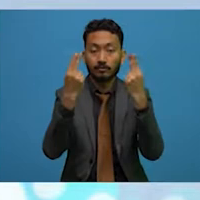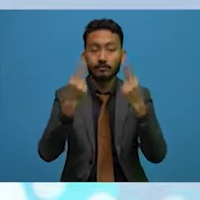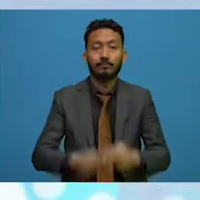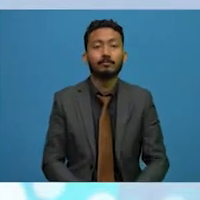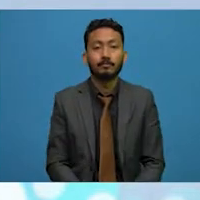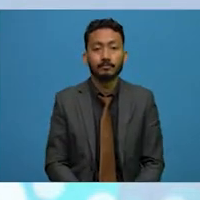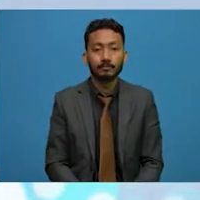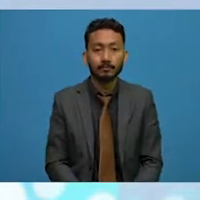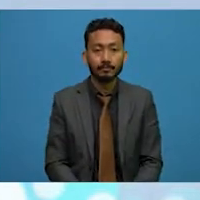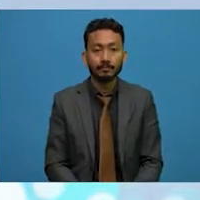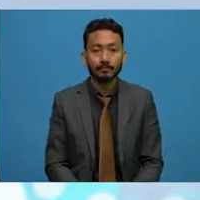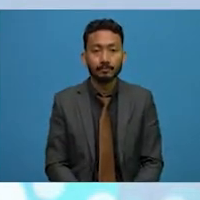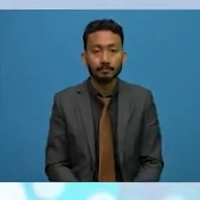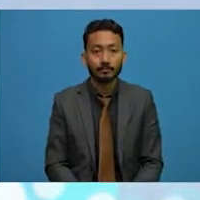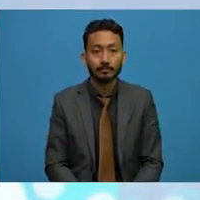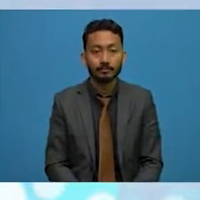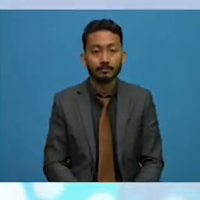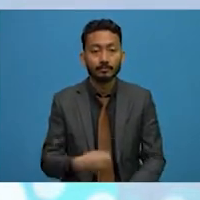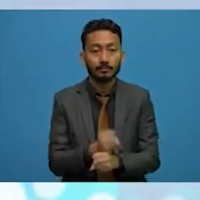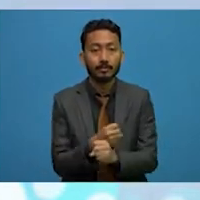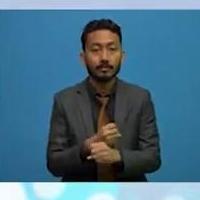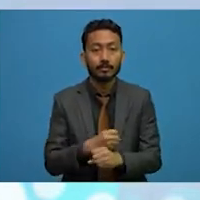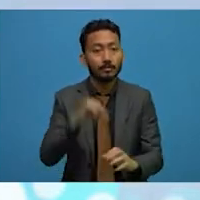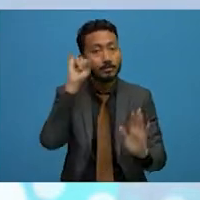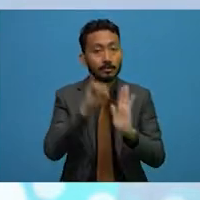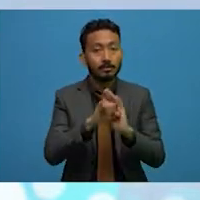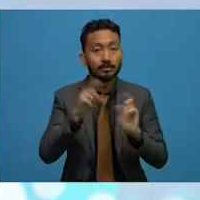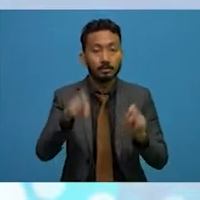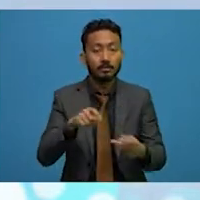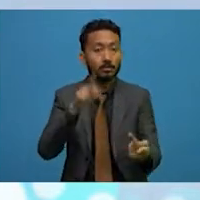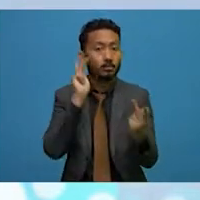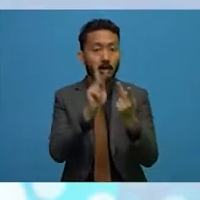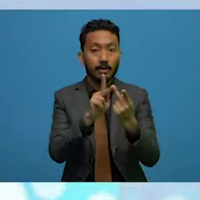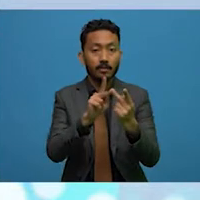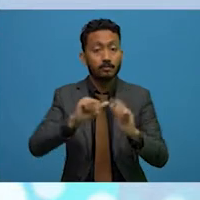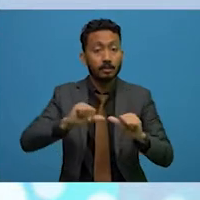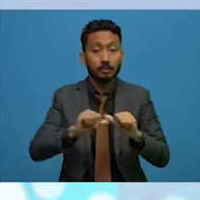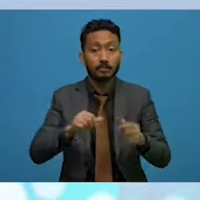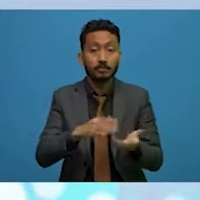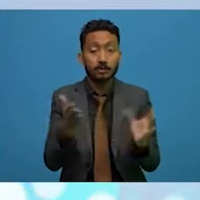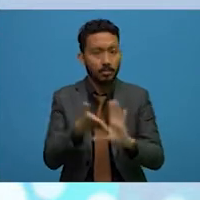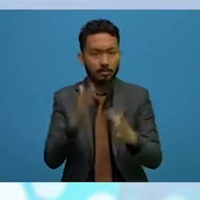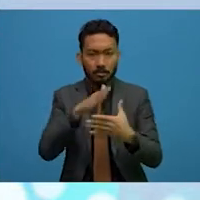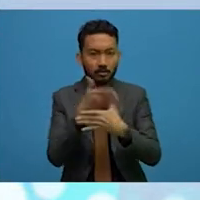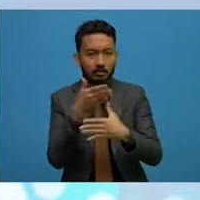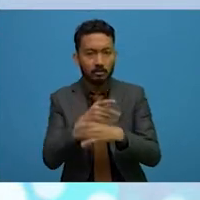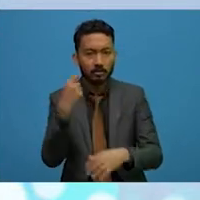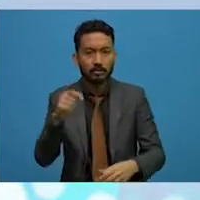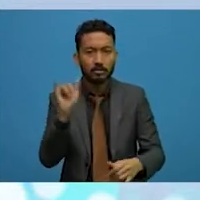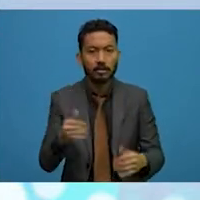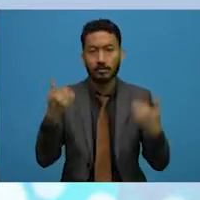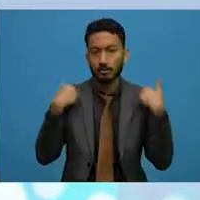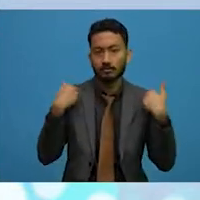hendak disampaikan. Saiz imej mestilah bersesuaian agar tidak mengganggu teks yang